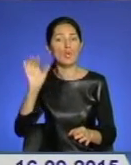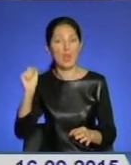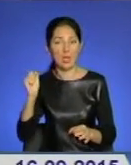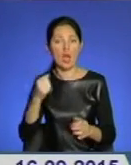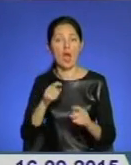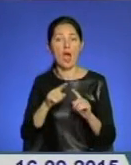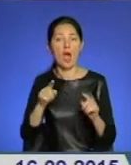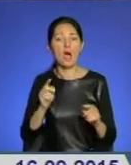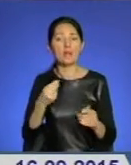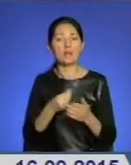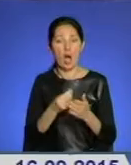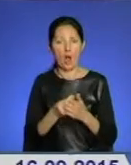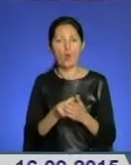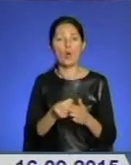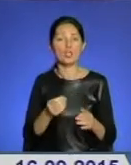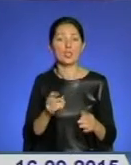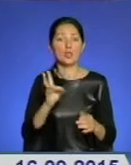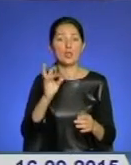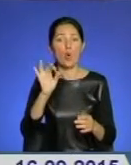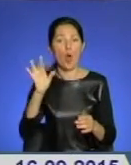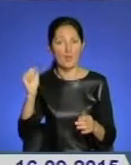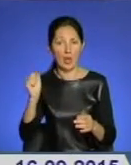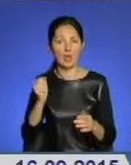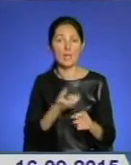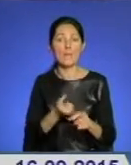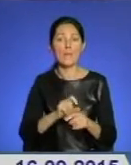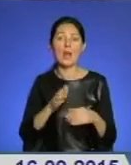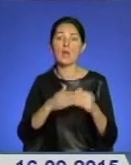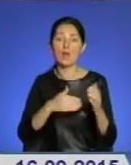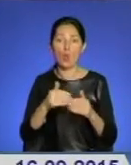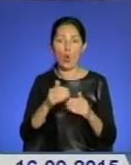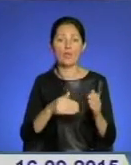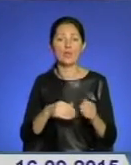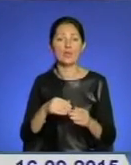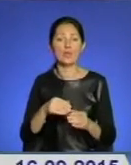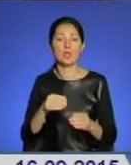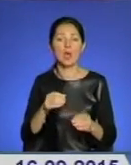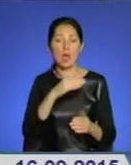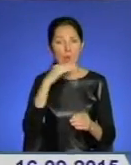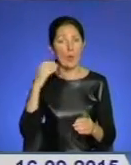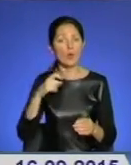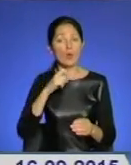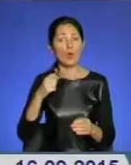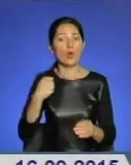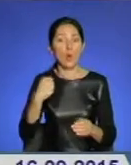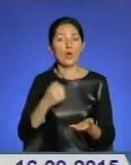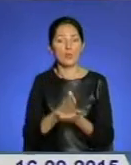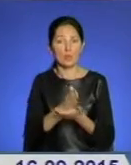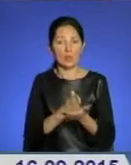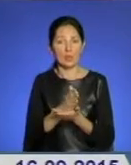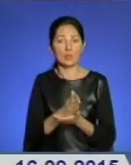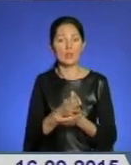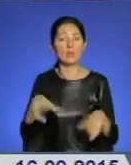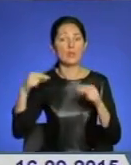Норвегії щороку перекваліфіковуються сотні колишніх військовослужбовців Збройних сил України. Співпрацю з успішною скандинавською